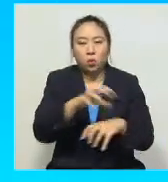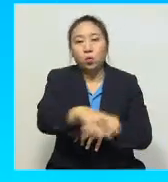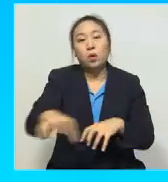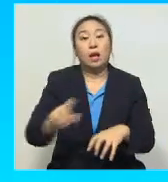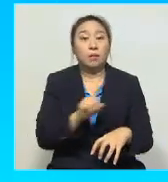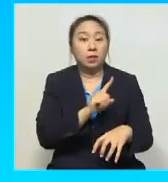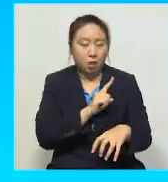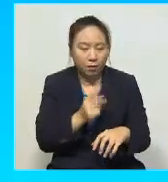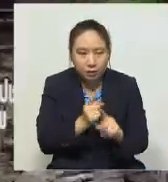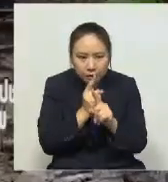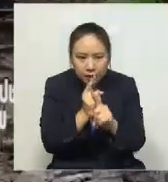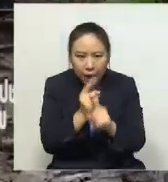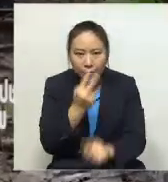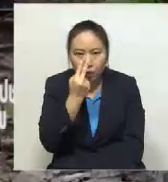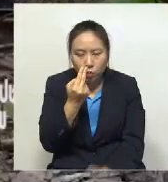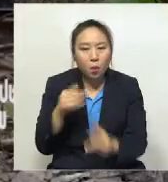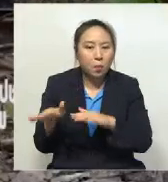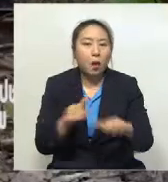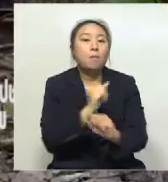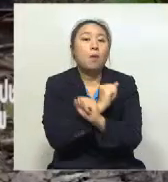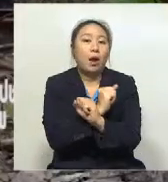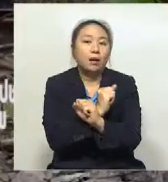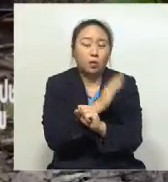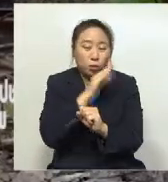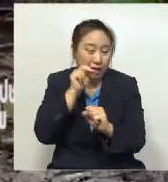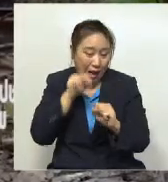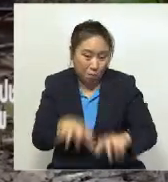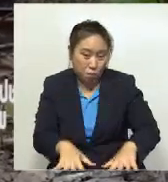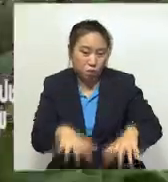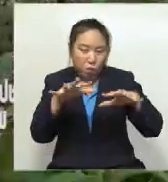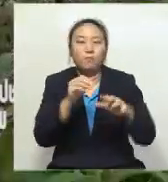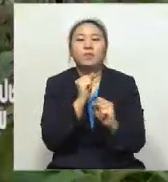ถานการณ์อย่างใกล้ชิดแล้วก็เตรียมพร้อมรับมือถ้าเกิดเหตุน้ำท่วมฉับพลันนะคะ